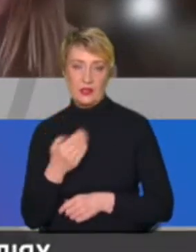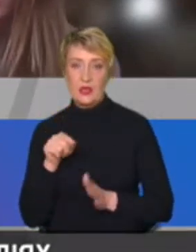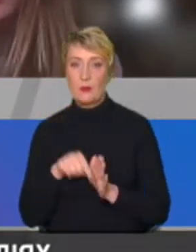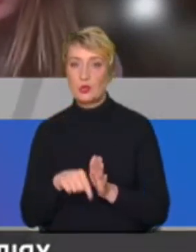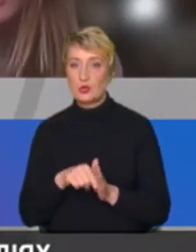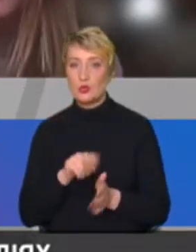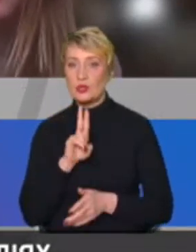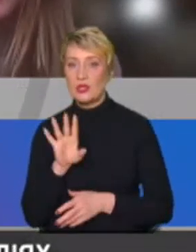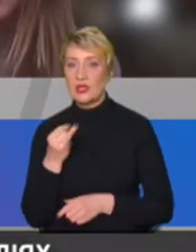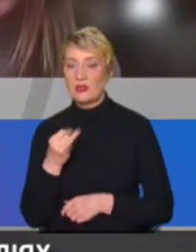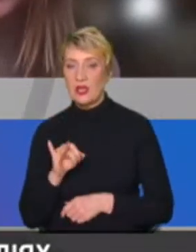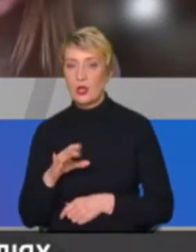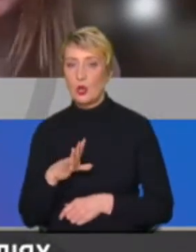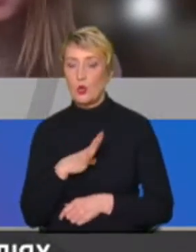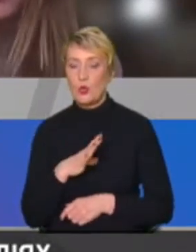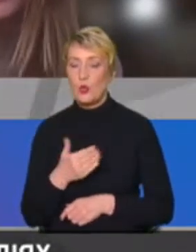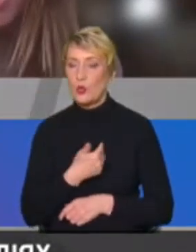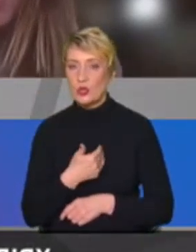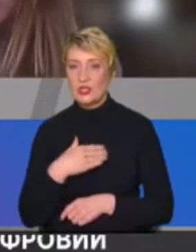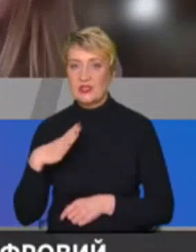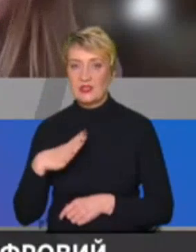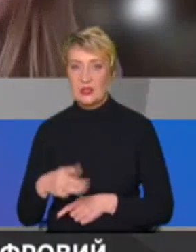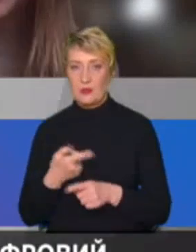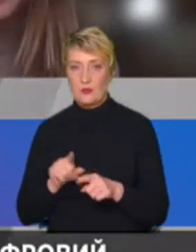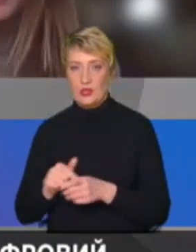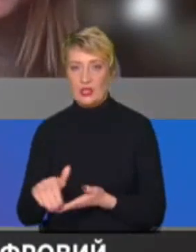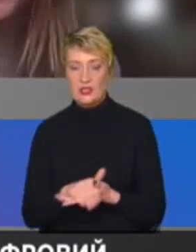Китай хоче стримувати ось цей союз у